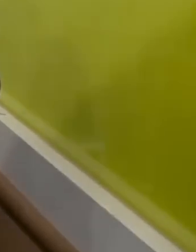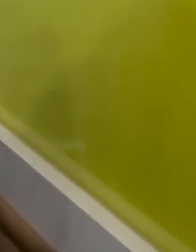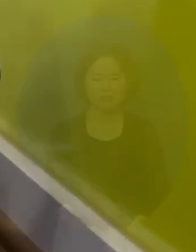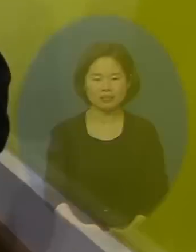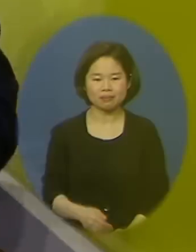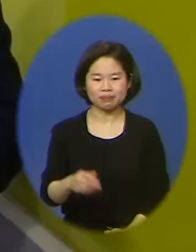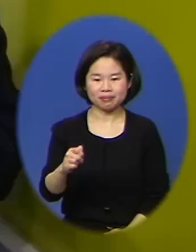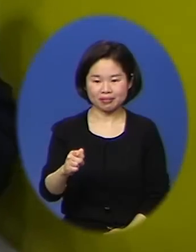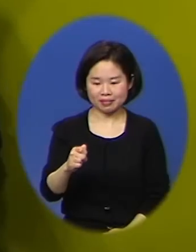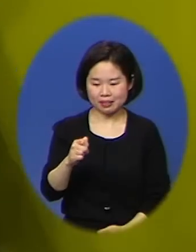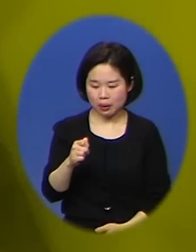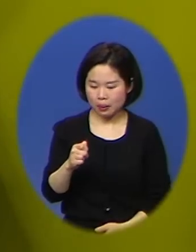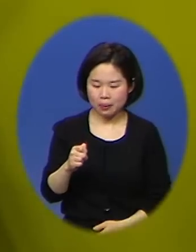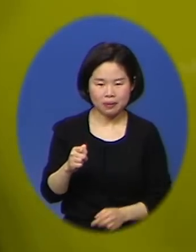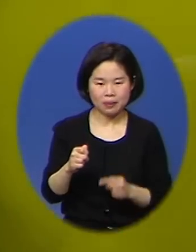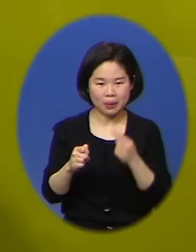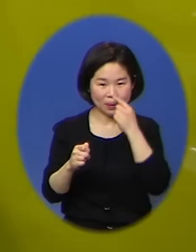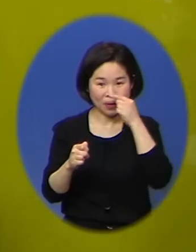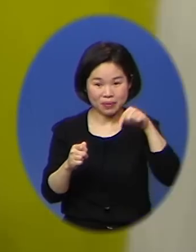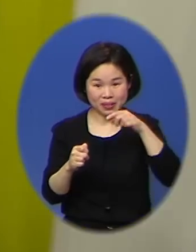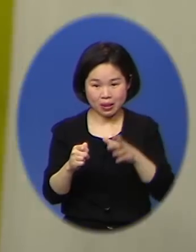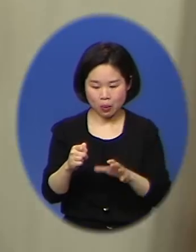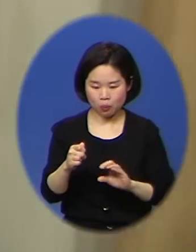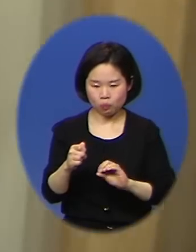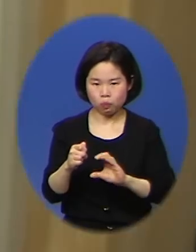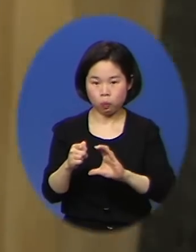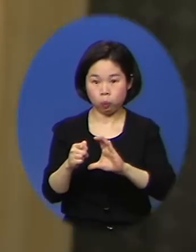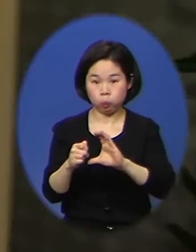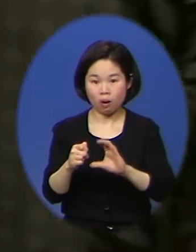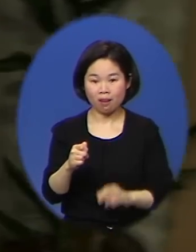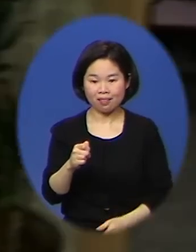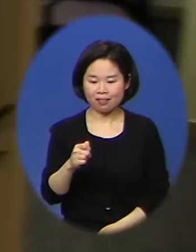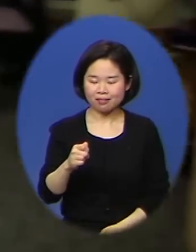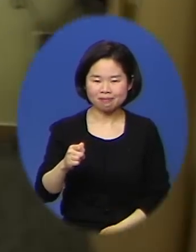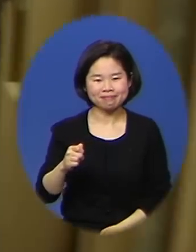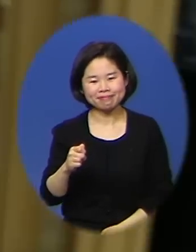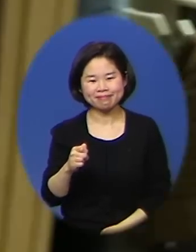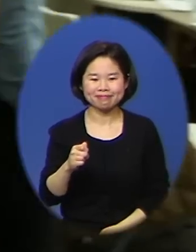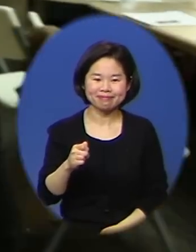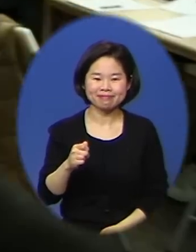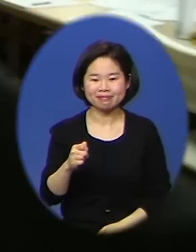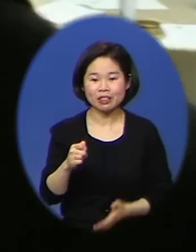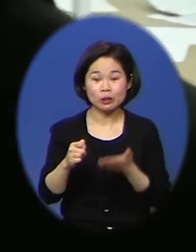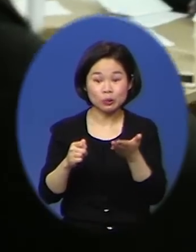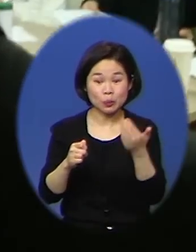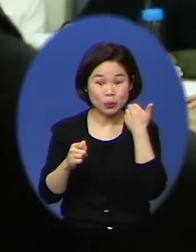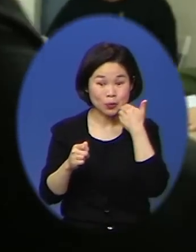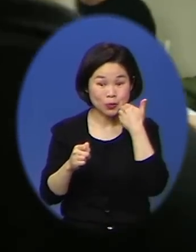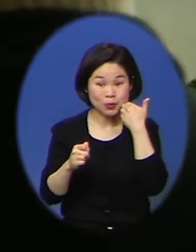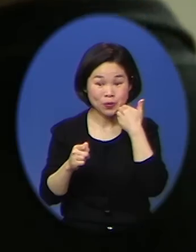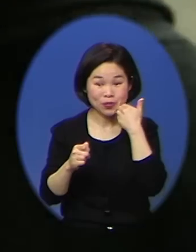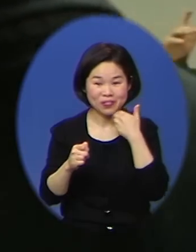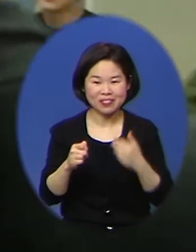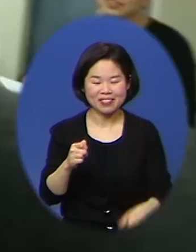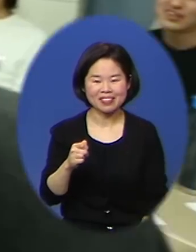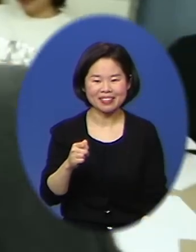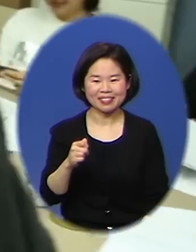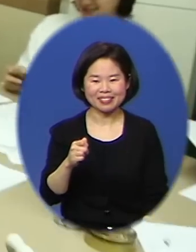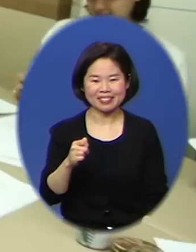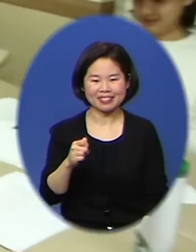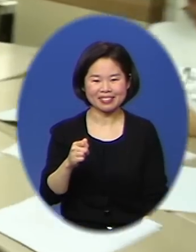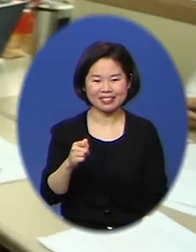손에 든 컵 한 가득 커피를 담은 민희 씨. 대체 누구를 주려는 것일까?